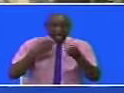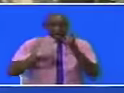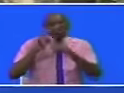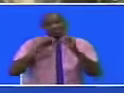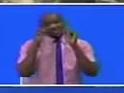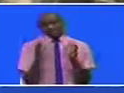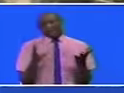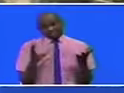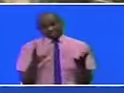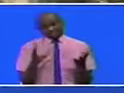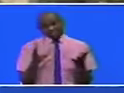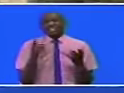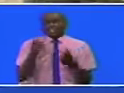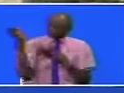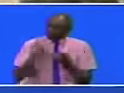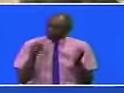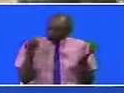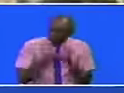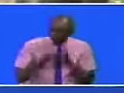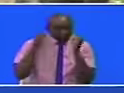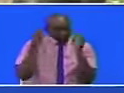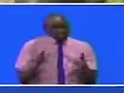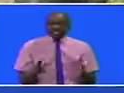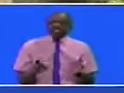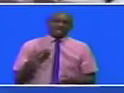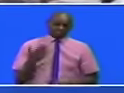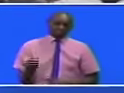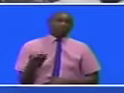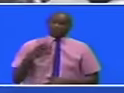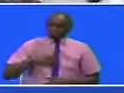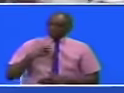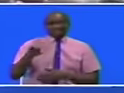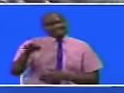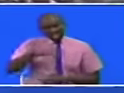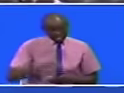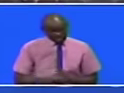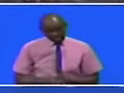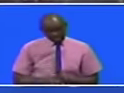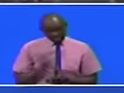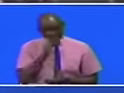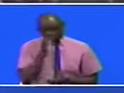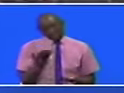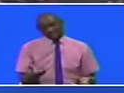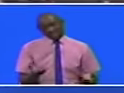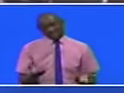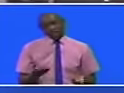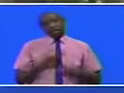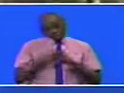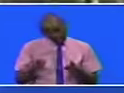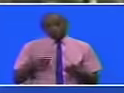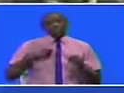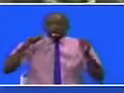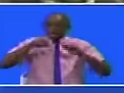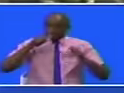kazi na imeleta tabu nyingi na shida nyingi kwa wakaaji wa mji huu wa Webuye. Na tulikubaliana